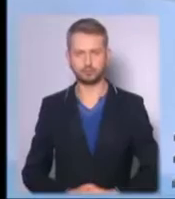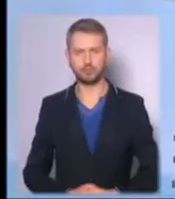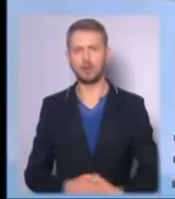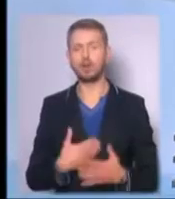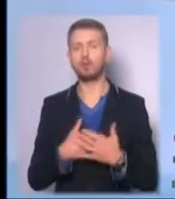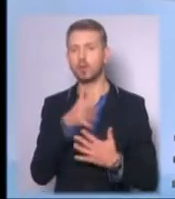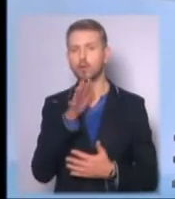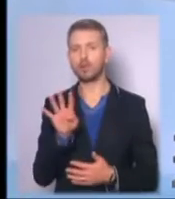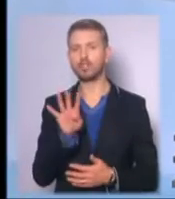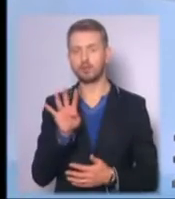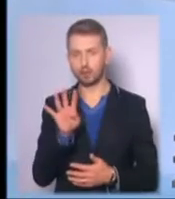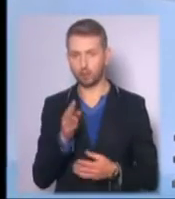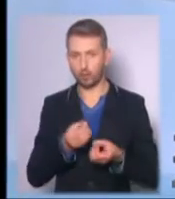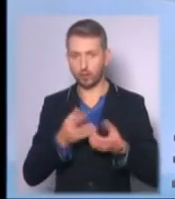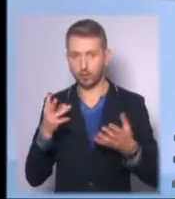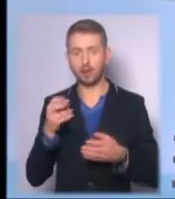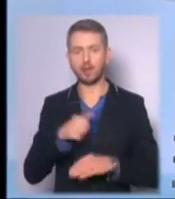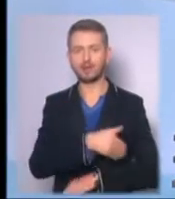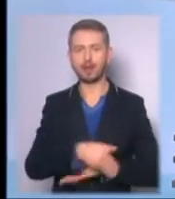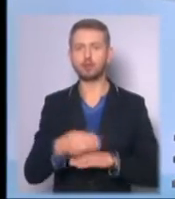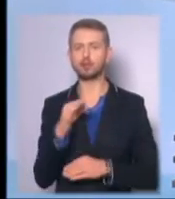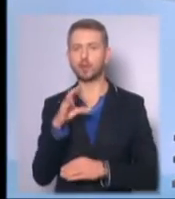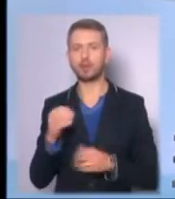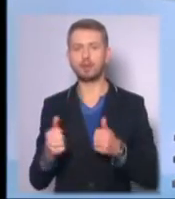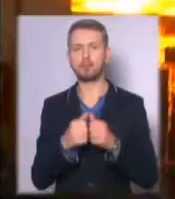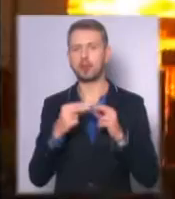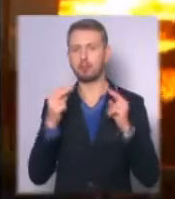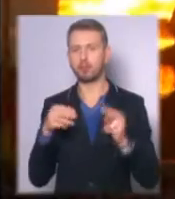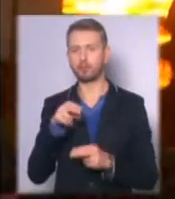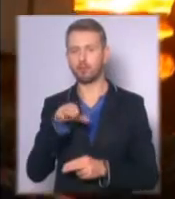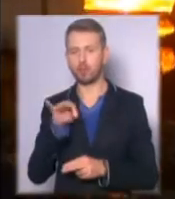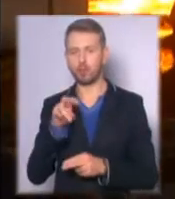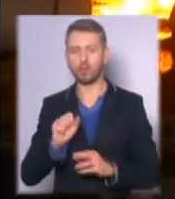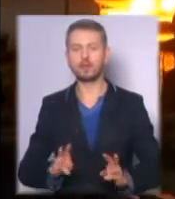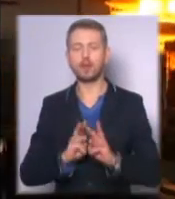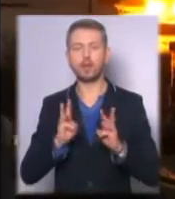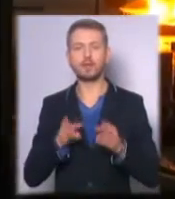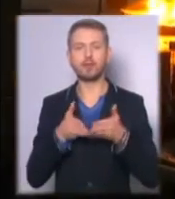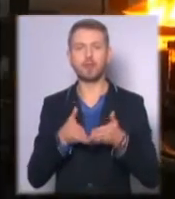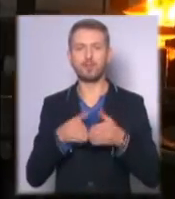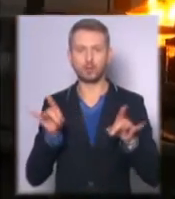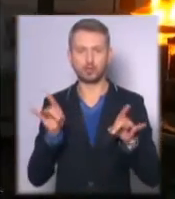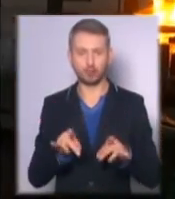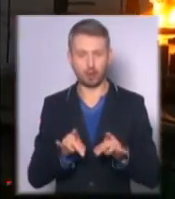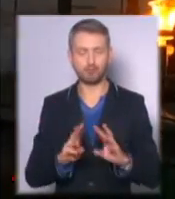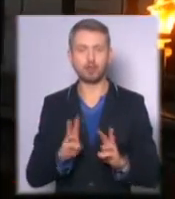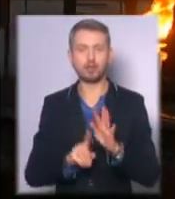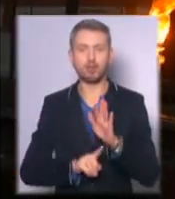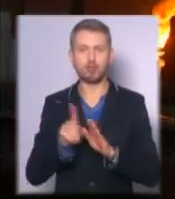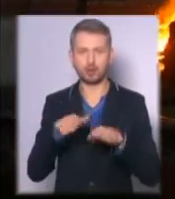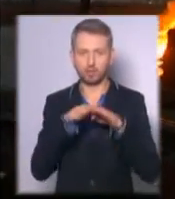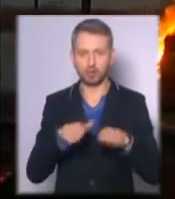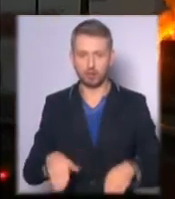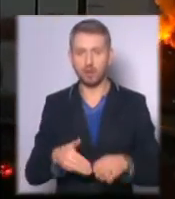Близько 4-ї години на набережному шосе біля мосту Патуна загорівся плавучий ресторан. Пожежа почалася з покрівлі. Над Дніпром